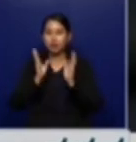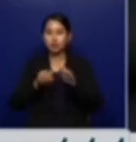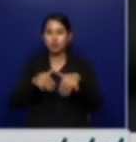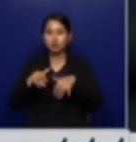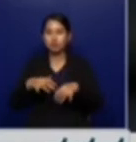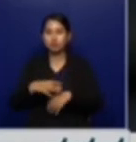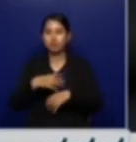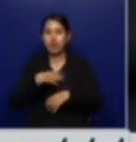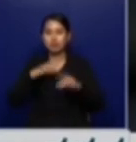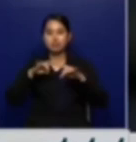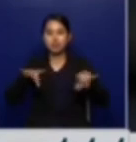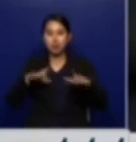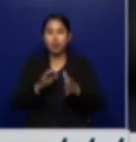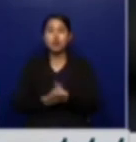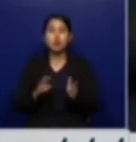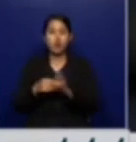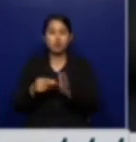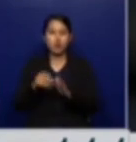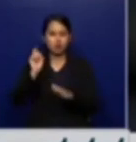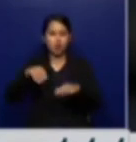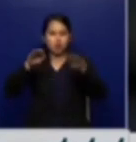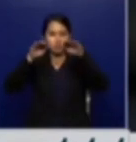ย์อันนี้เป็นเหตุผลที่ผมต้องปรับลดเลย